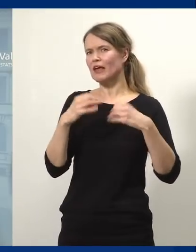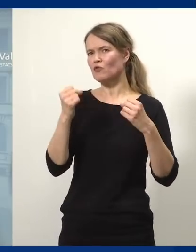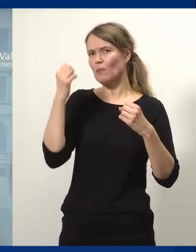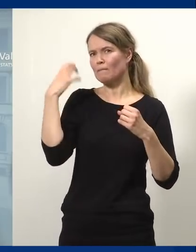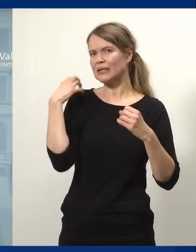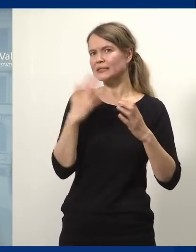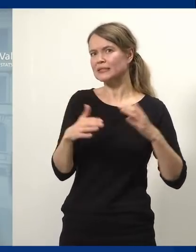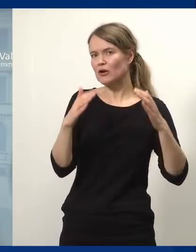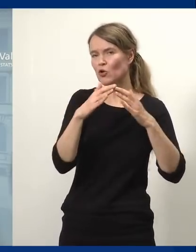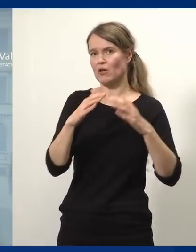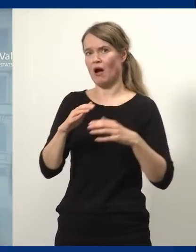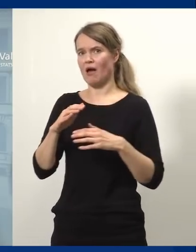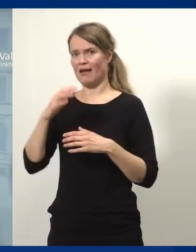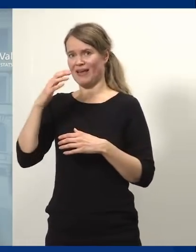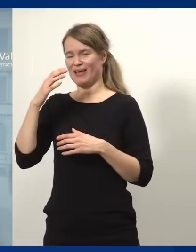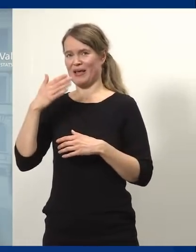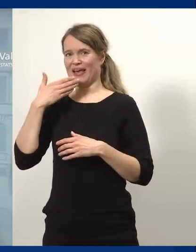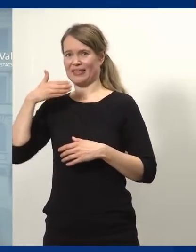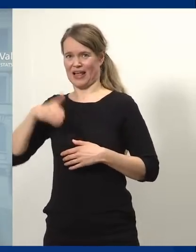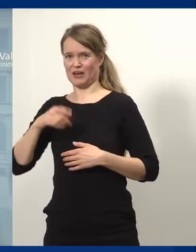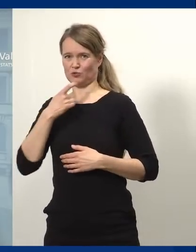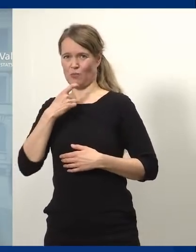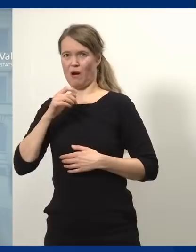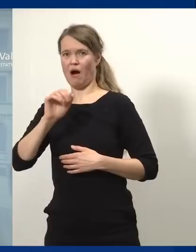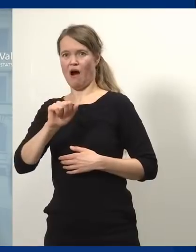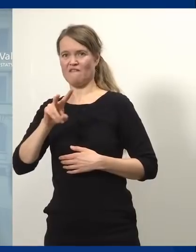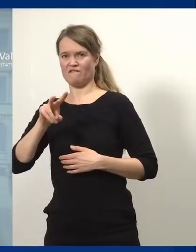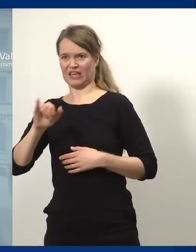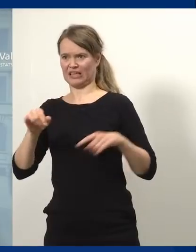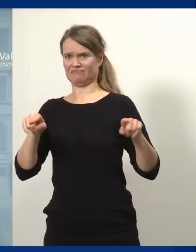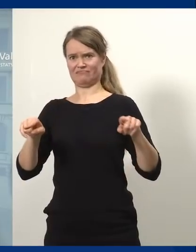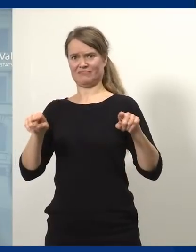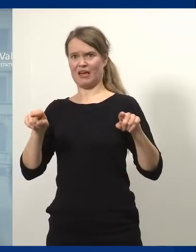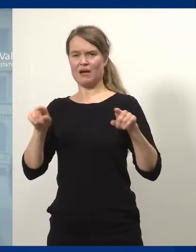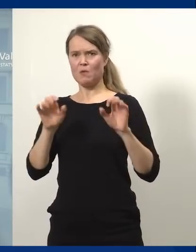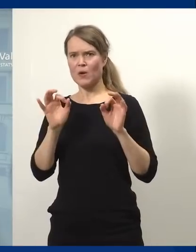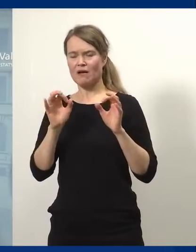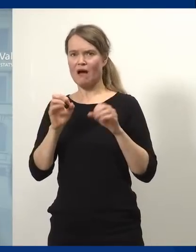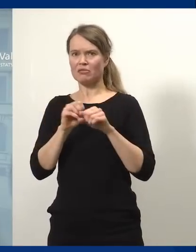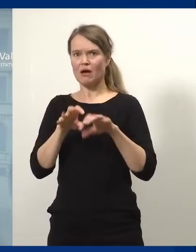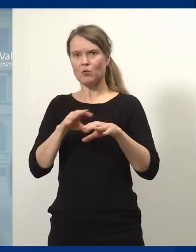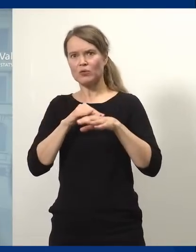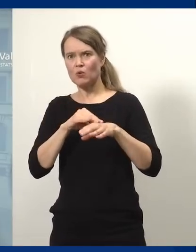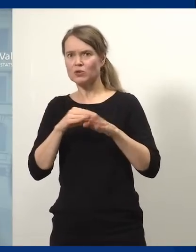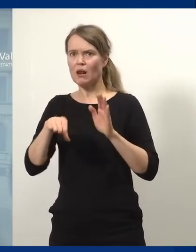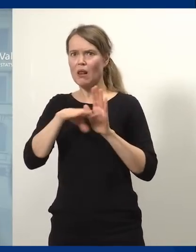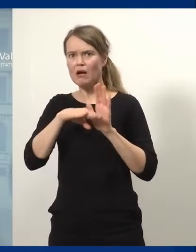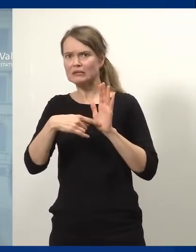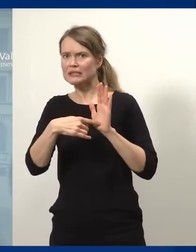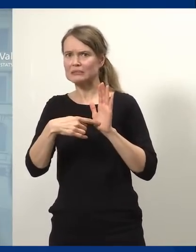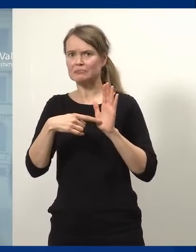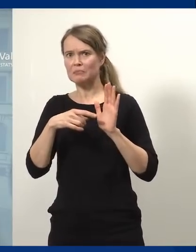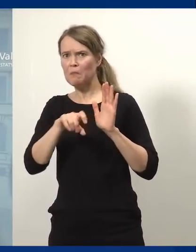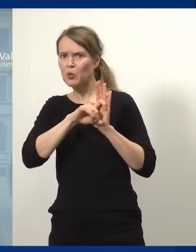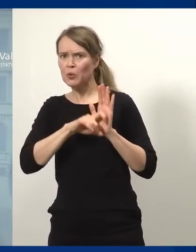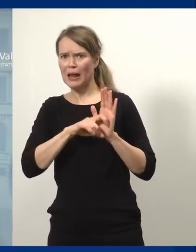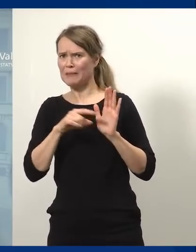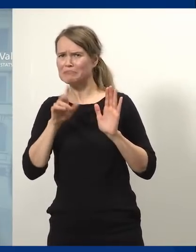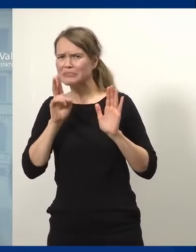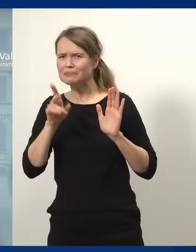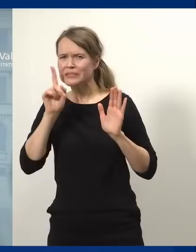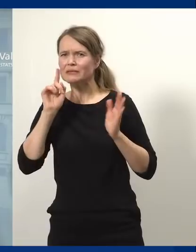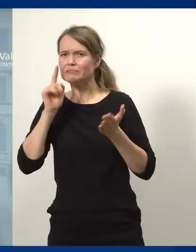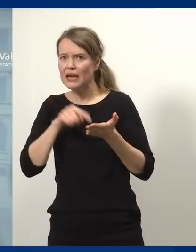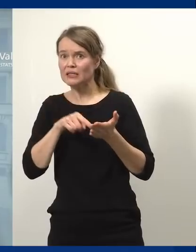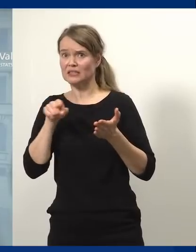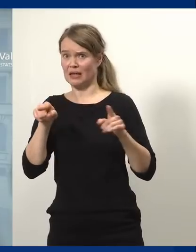Etelä-Suomen aluehallintovirasto on ollut aika eri mielisiä tästä tartuntatautilain pykälien merkityksestä, eli tuleeko sulkea kokonaan esimerkiksi